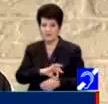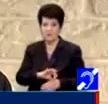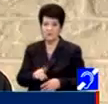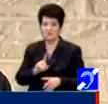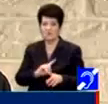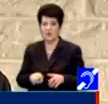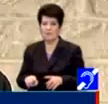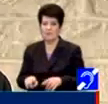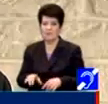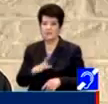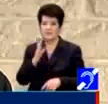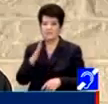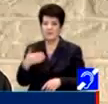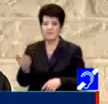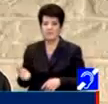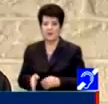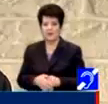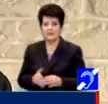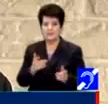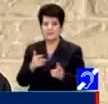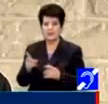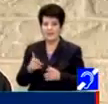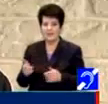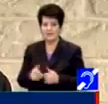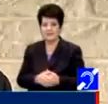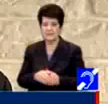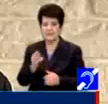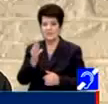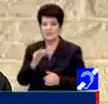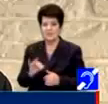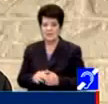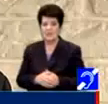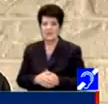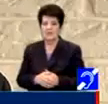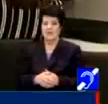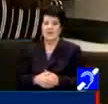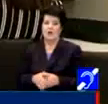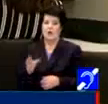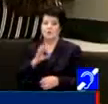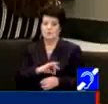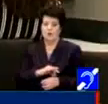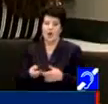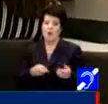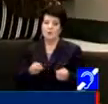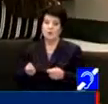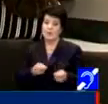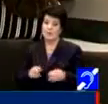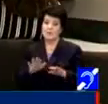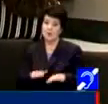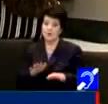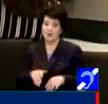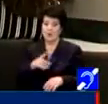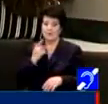rapid să fie parte a economiei, să-și găsească și consumator. Autoritățile locale susțin